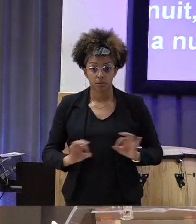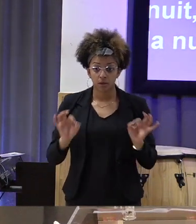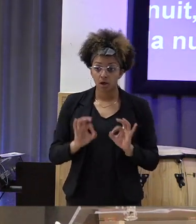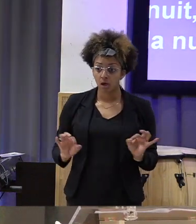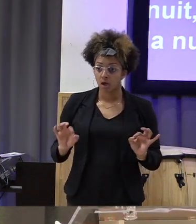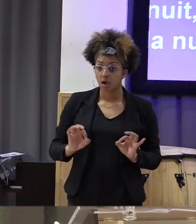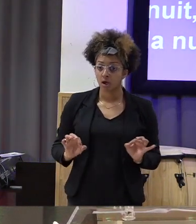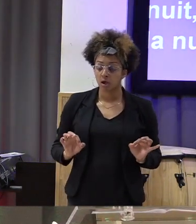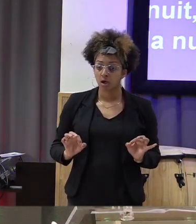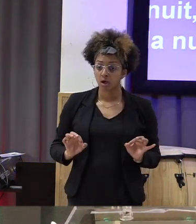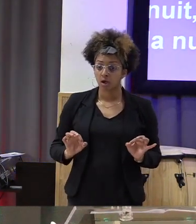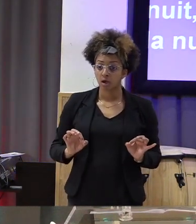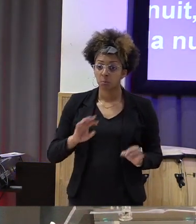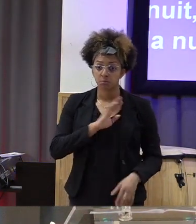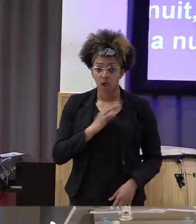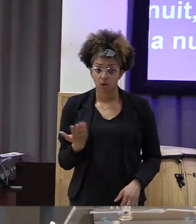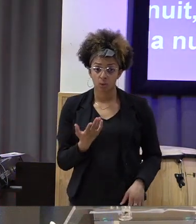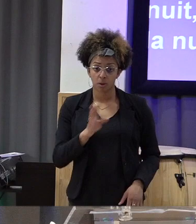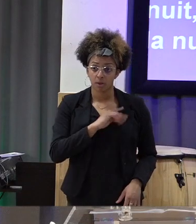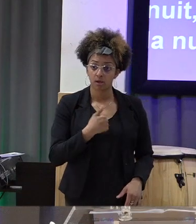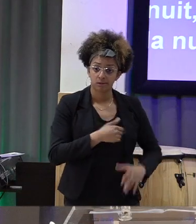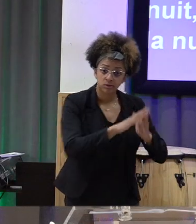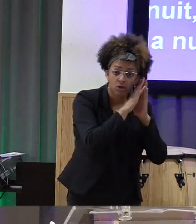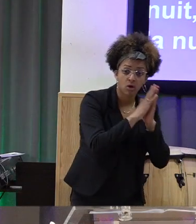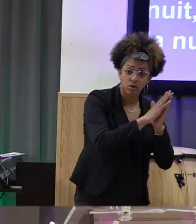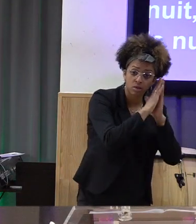Parce que nous dormons. Parce que nous dormons.